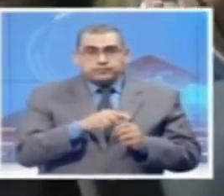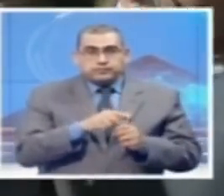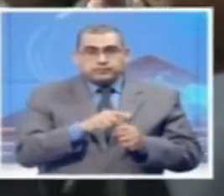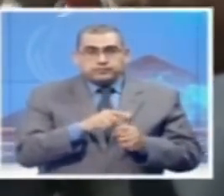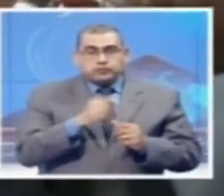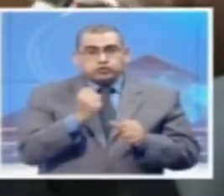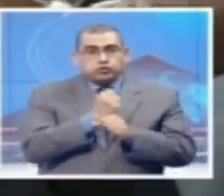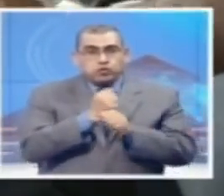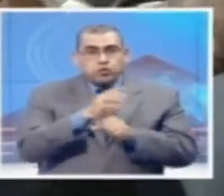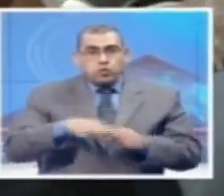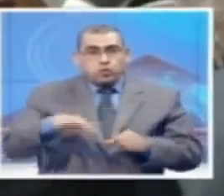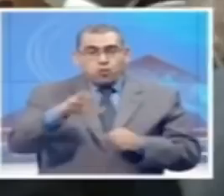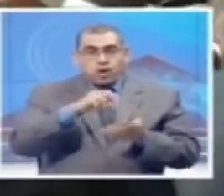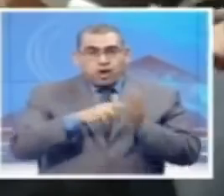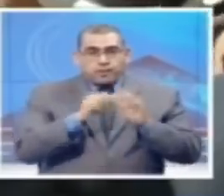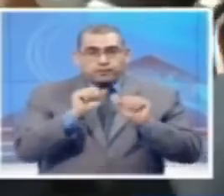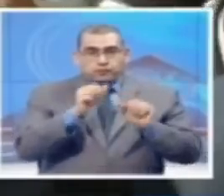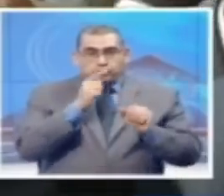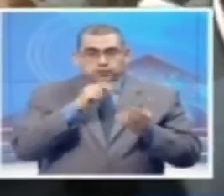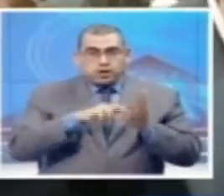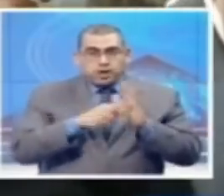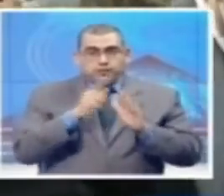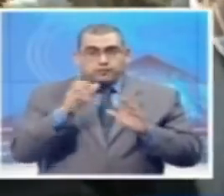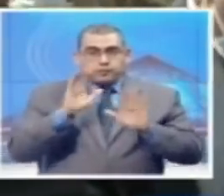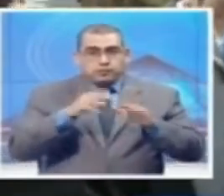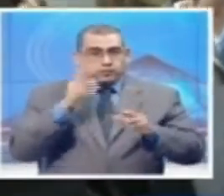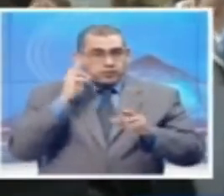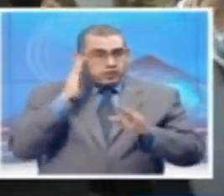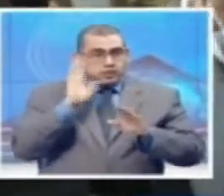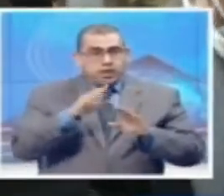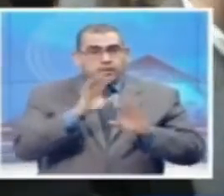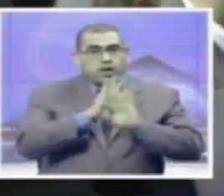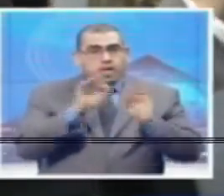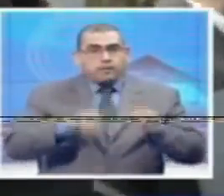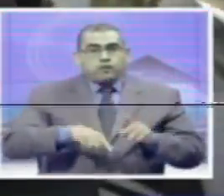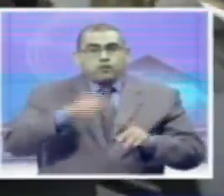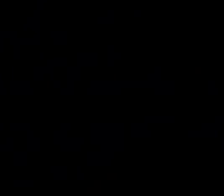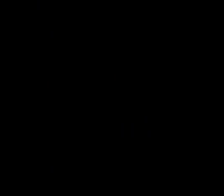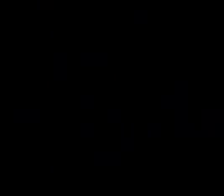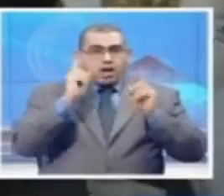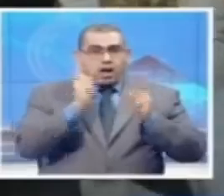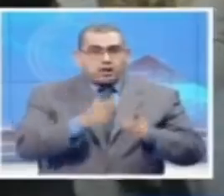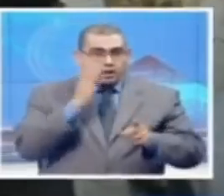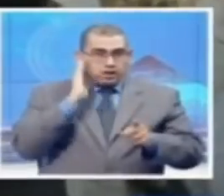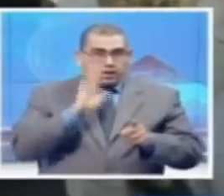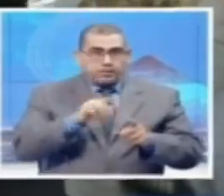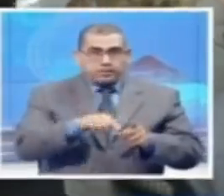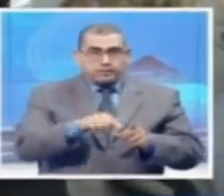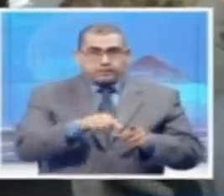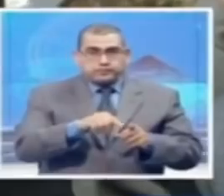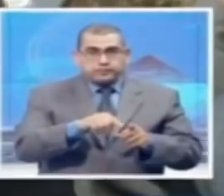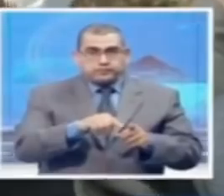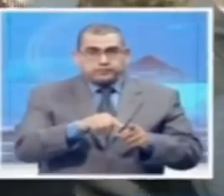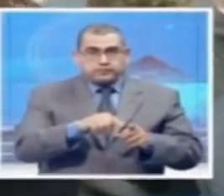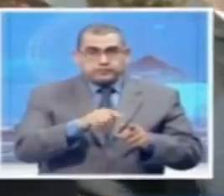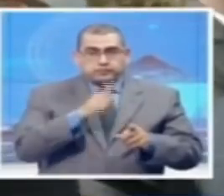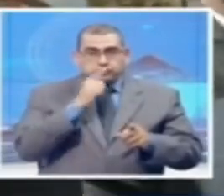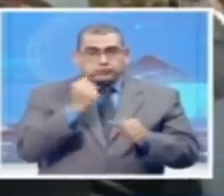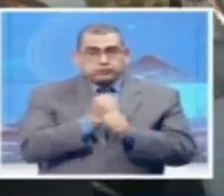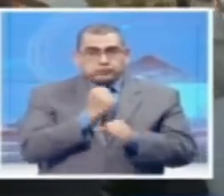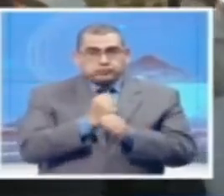شغالين كلهم في القطاع. طبعا هنا الإقامة في المدينة هنا إقامة كاملة وكده، وقطاع هنا شغال